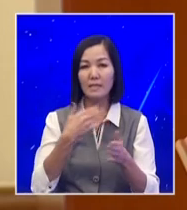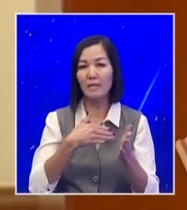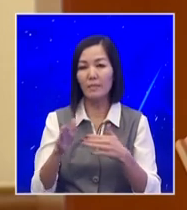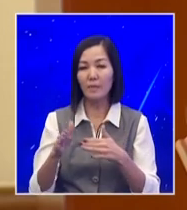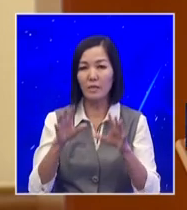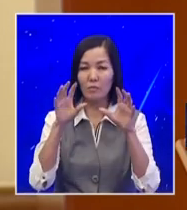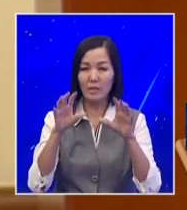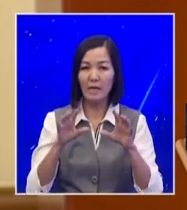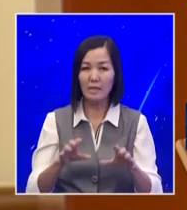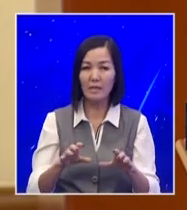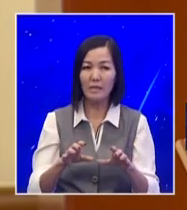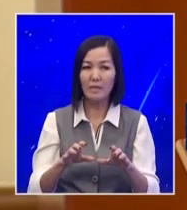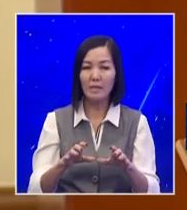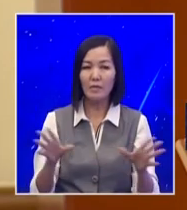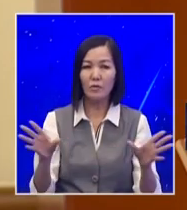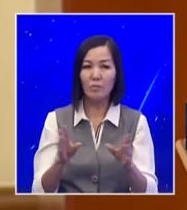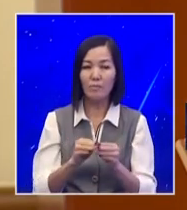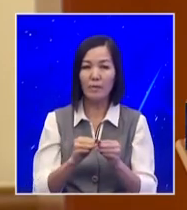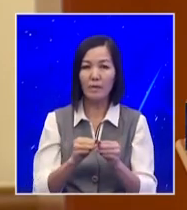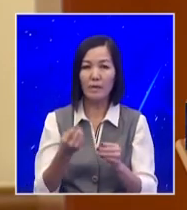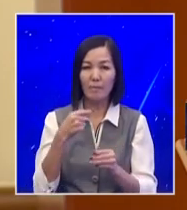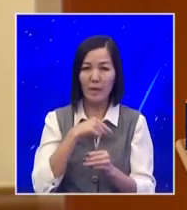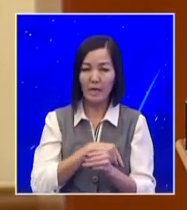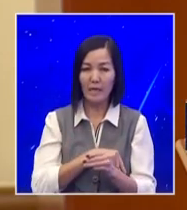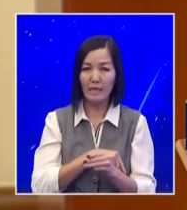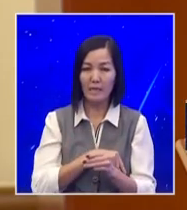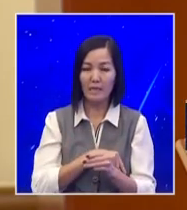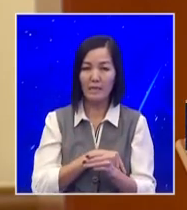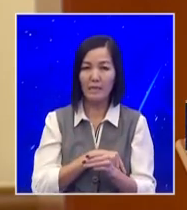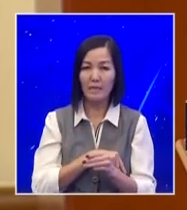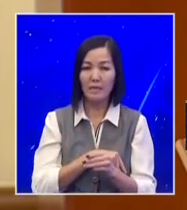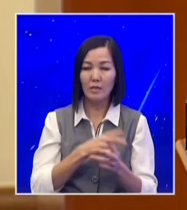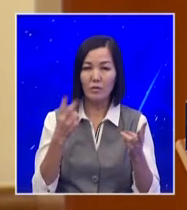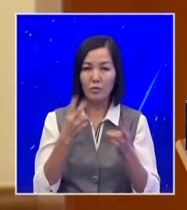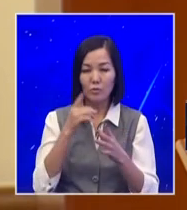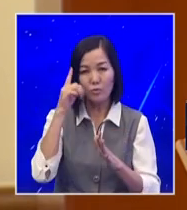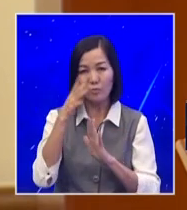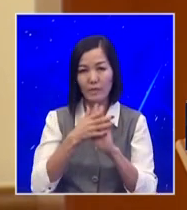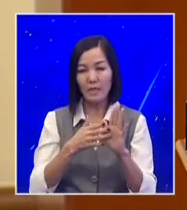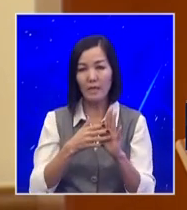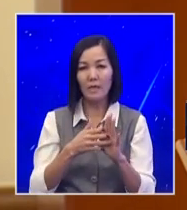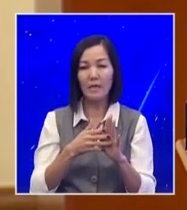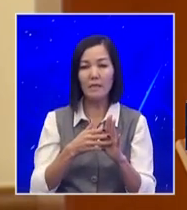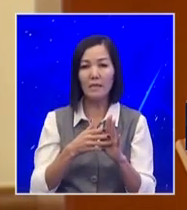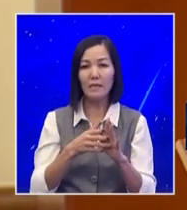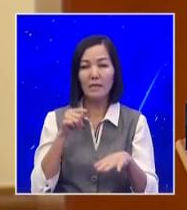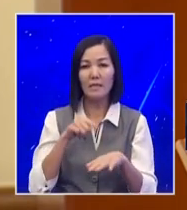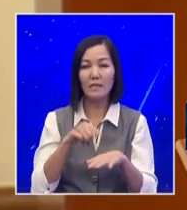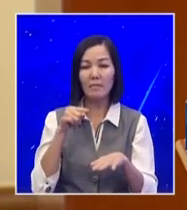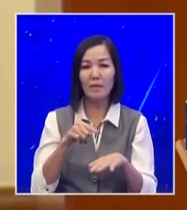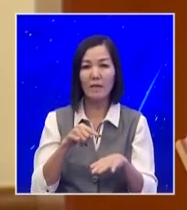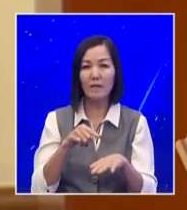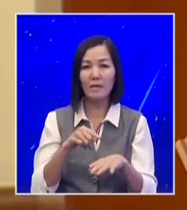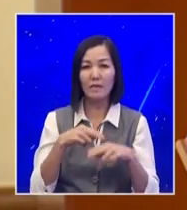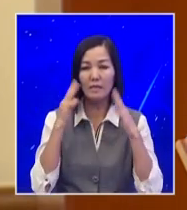ғана емес, сонымен бірге моральды этикалы көлшемге ие екенін түсінеміз. Осы мәселенің сезімталдығын ескере